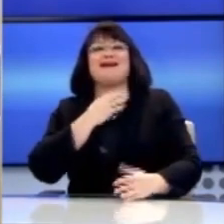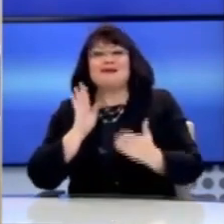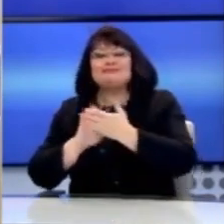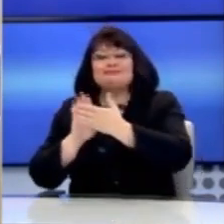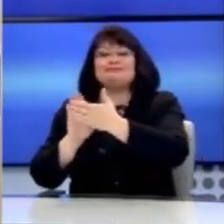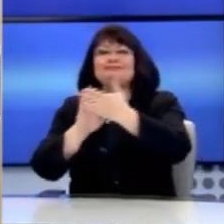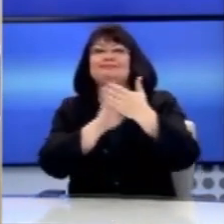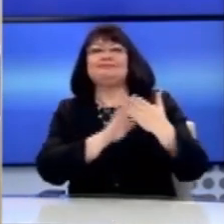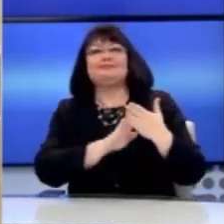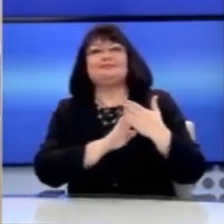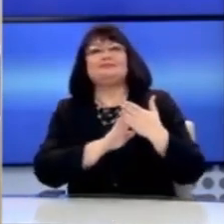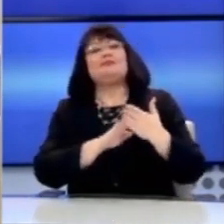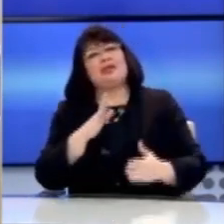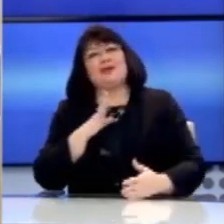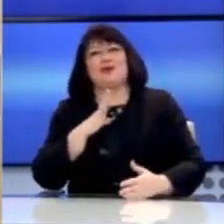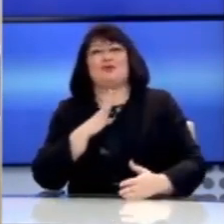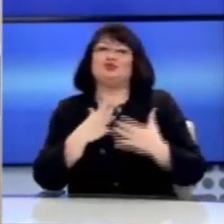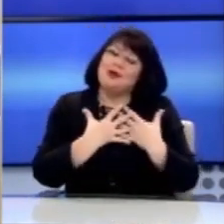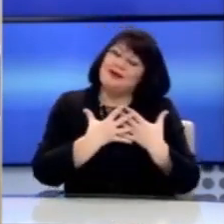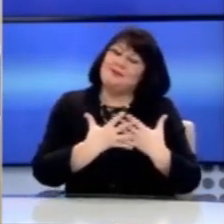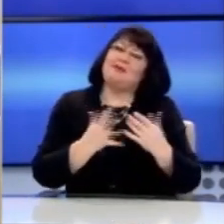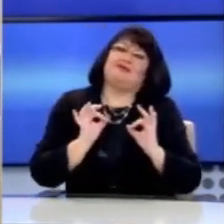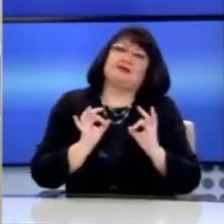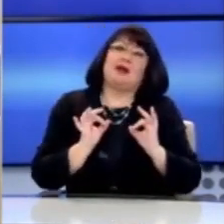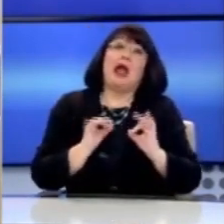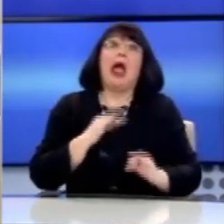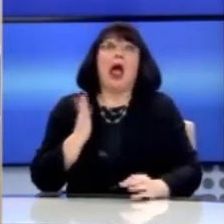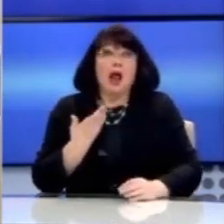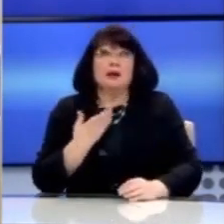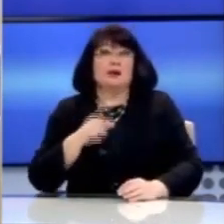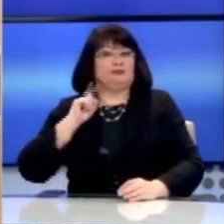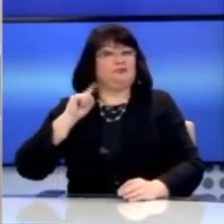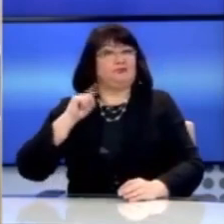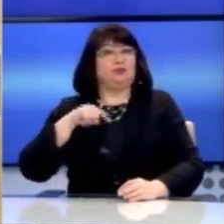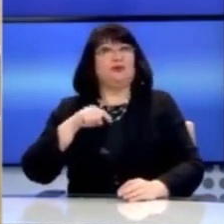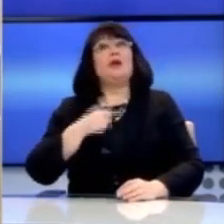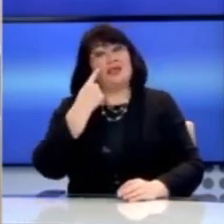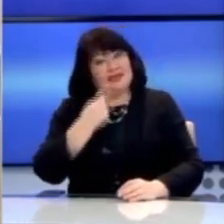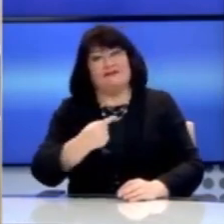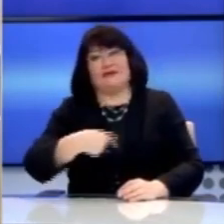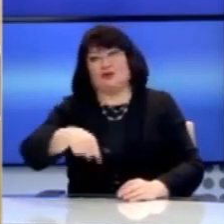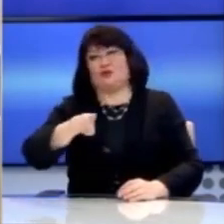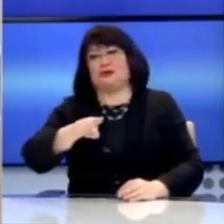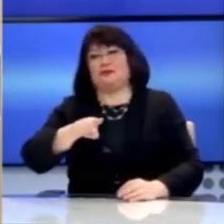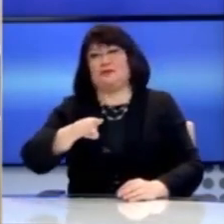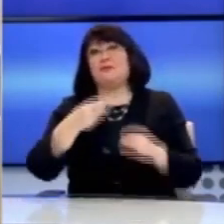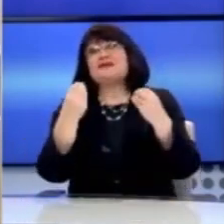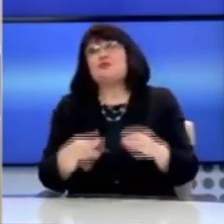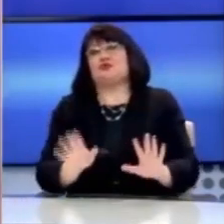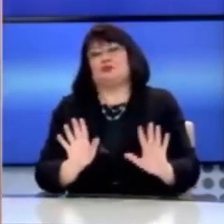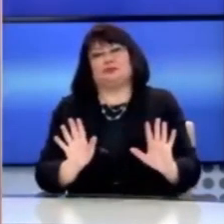επαφή στενότερη με τους ανθρώπους οποίους αγαπάμε, αυτό θα είχε ήδη φανεί στα επιδημιολογικά